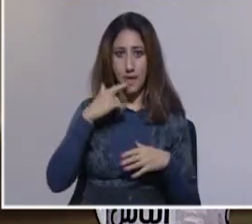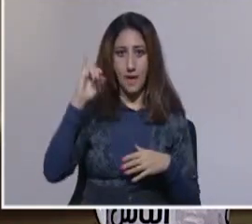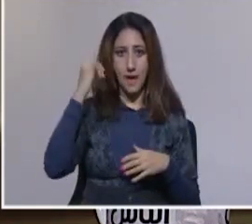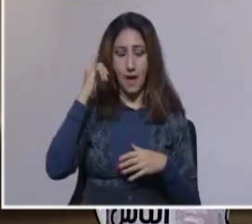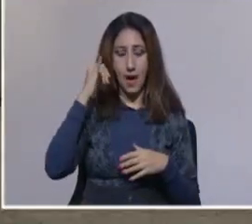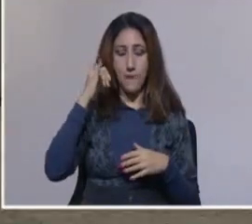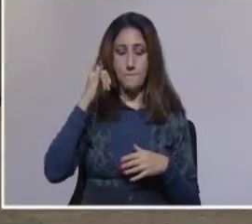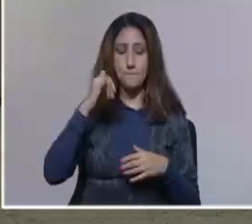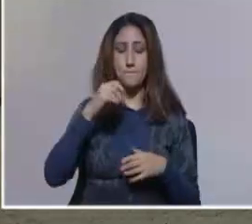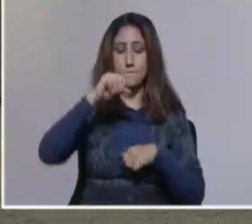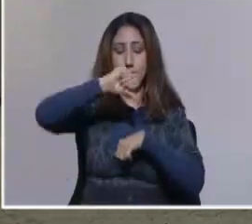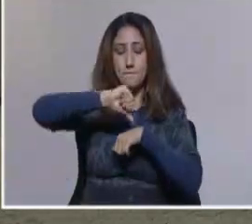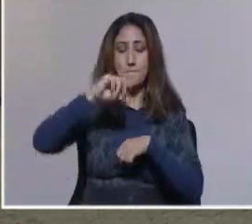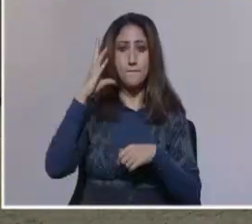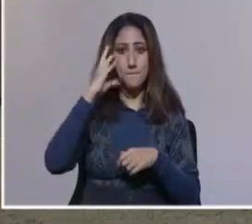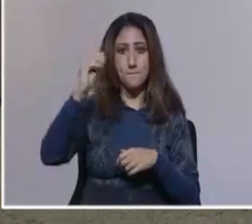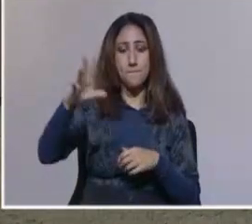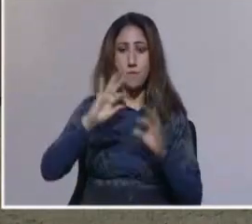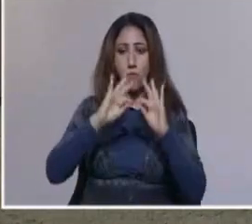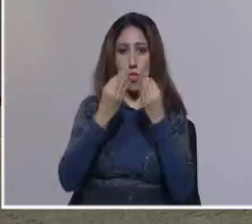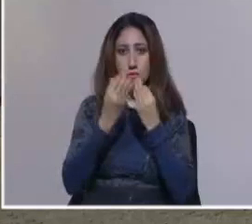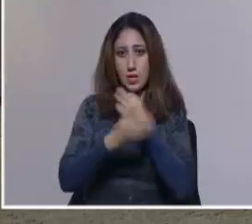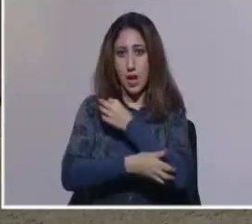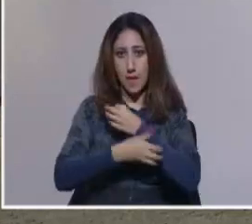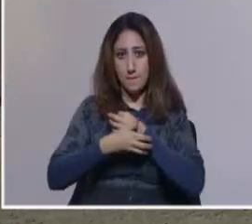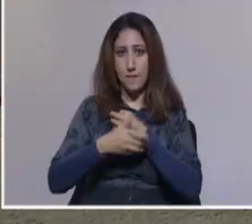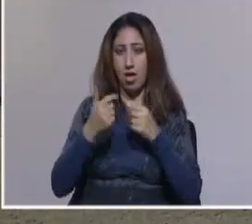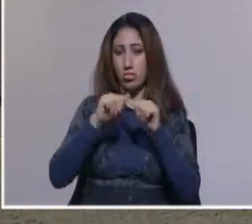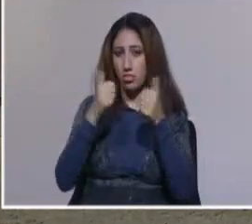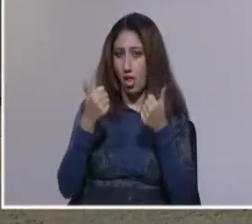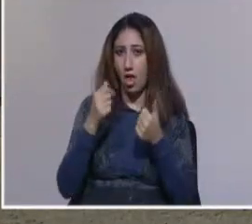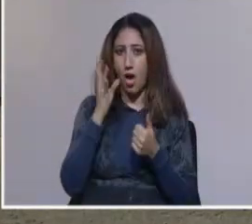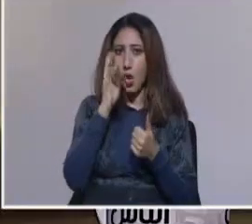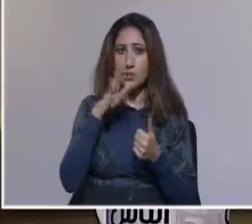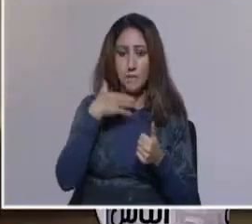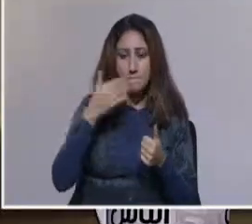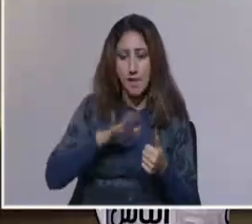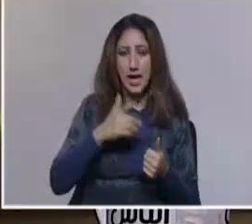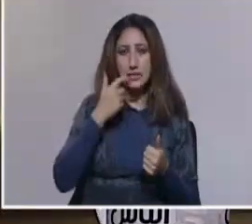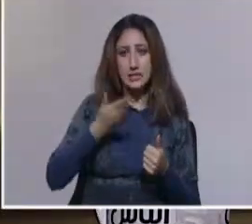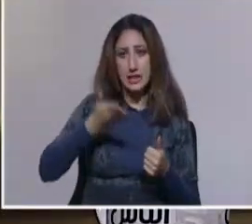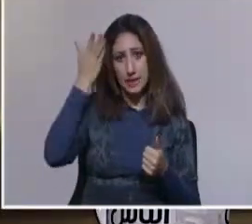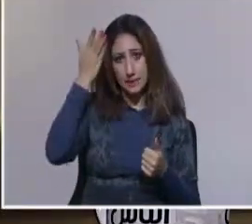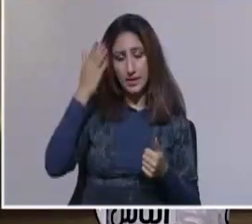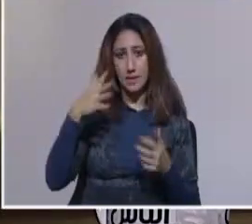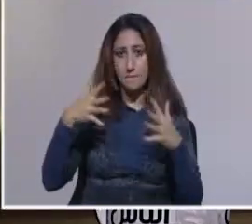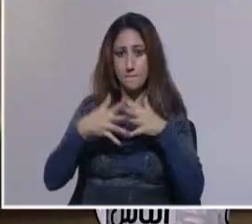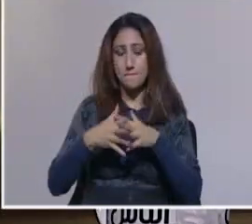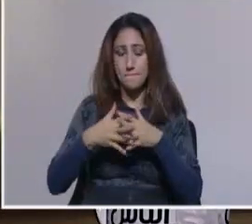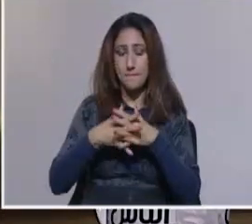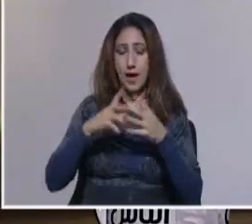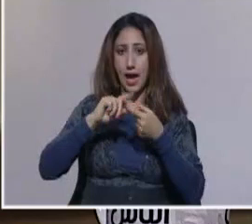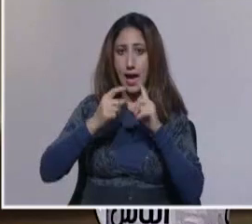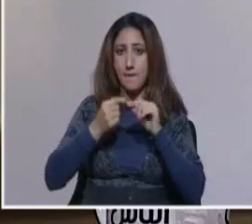المعادي. وزعنا بطاطين على الأسر الغير قادرة والأرامل والمطلقات وكبار السن بالتعاون مع جمعية